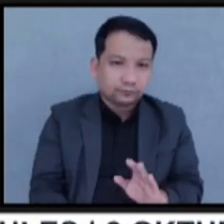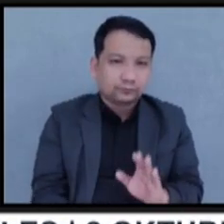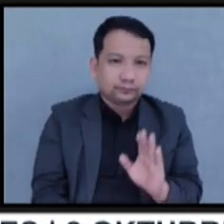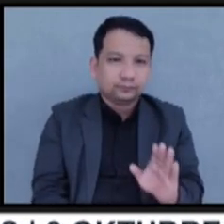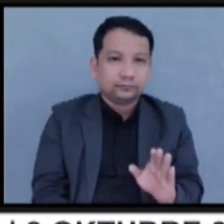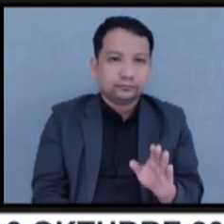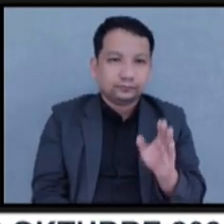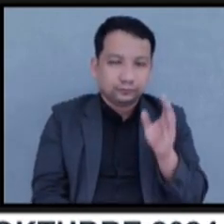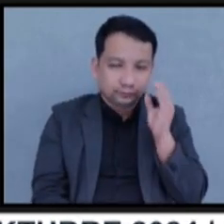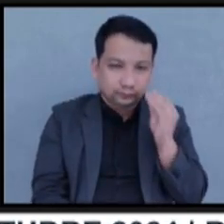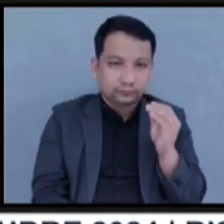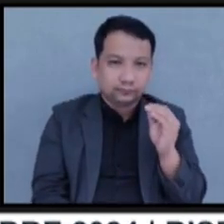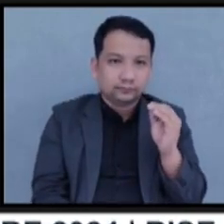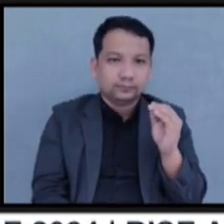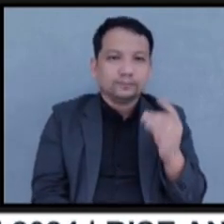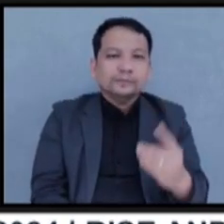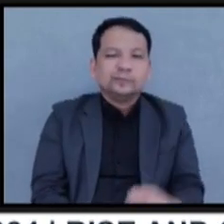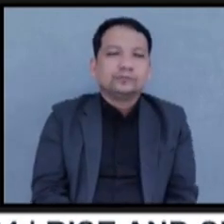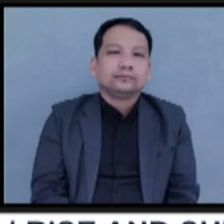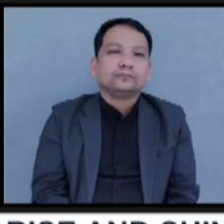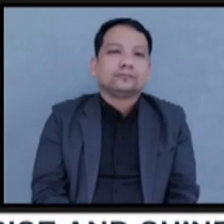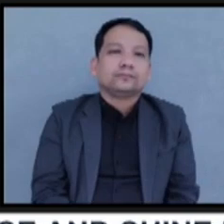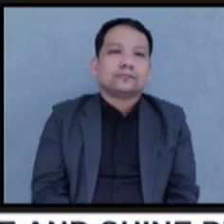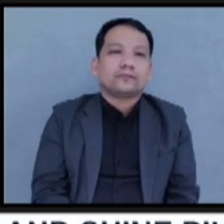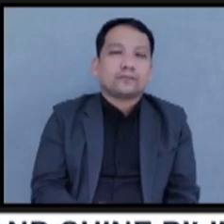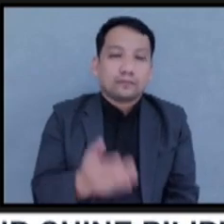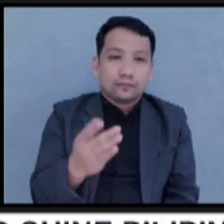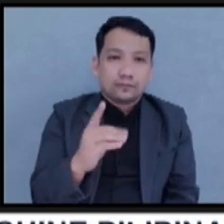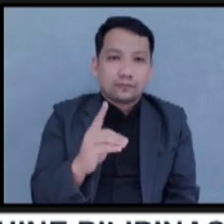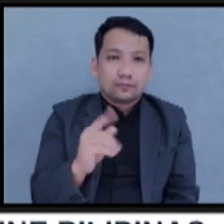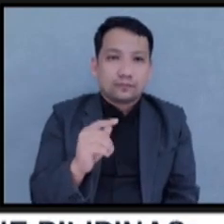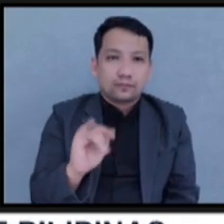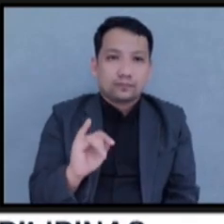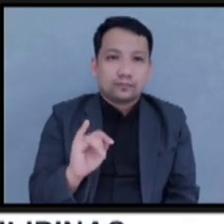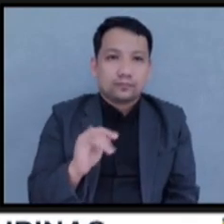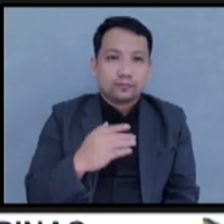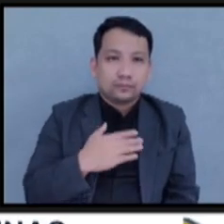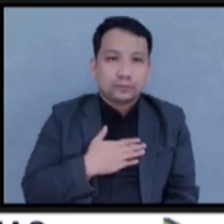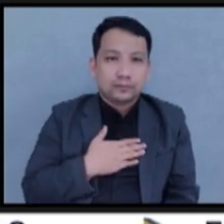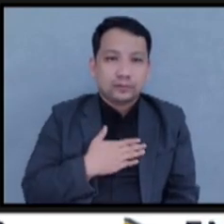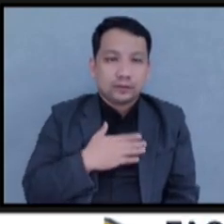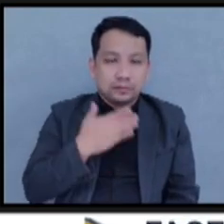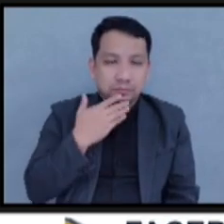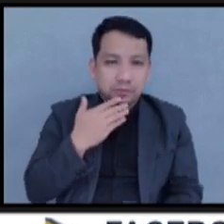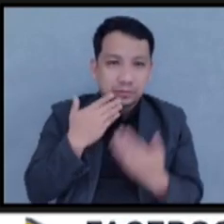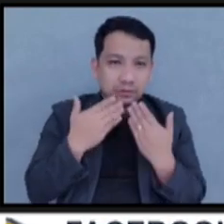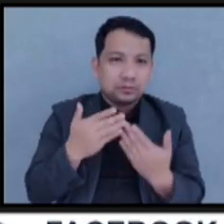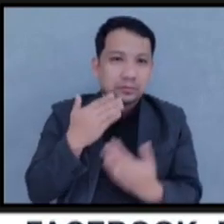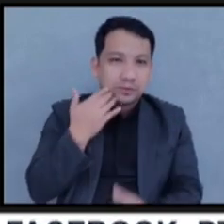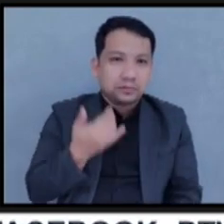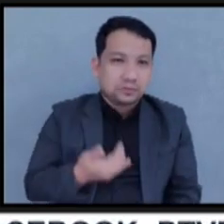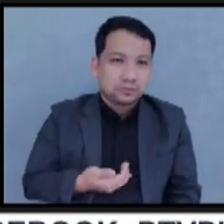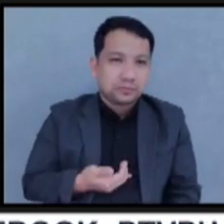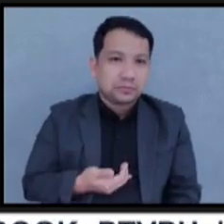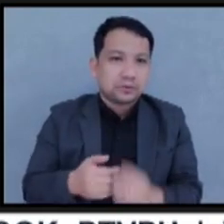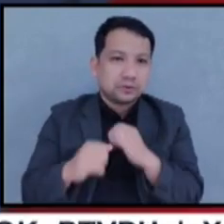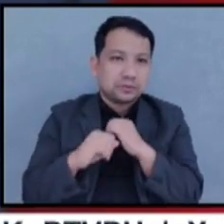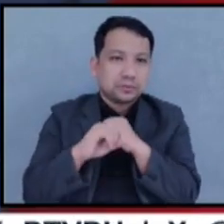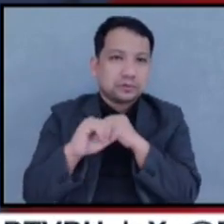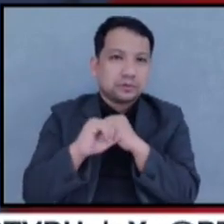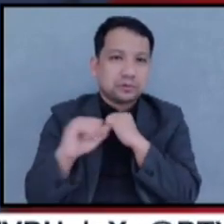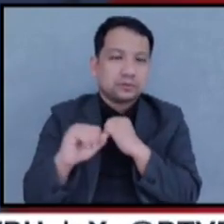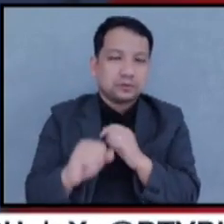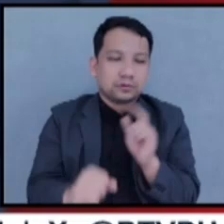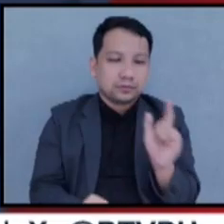and Sir Audrey. Sa DTI po, nagagalak po kami maimbitahan para mag-promote po ng